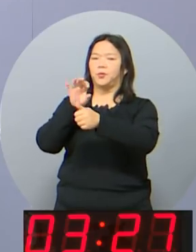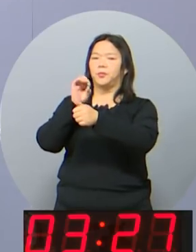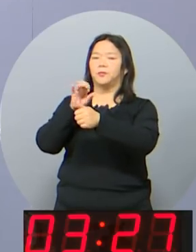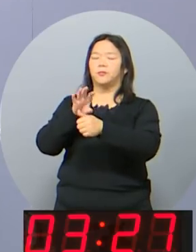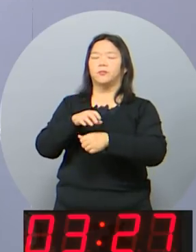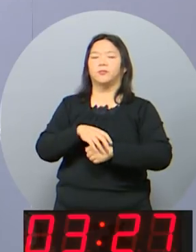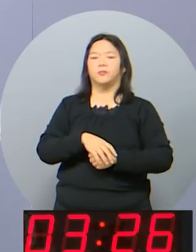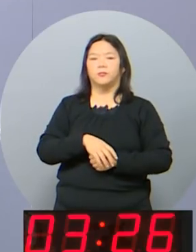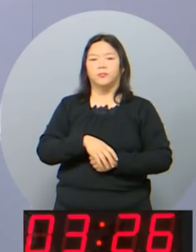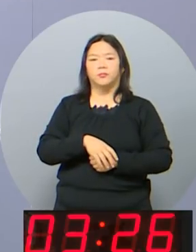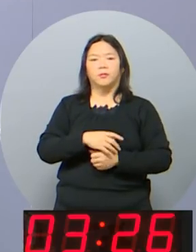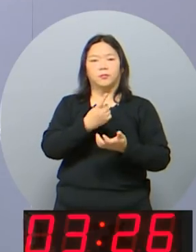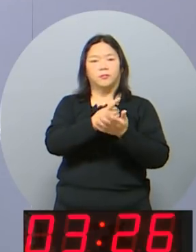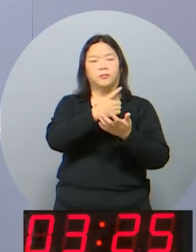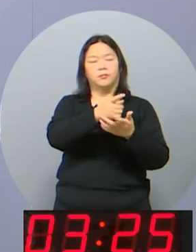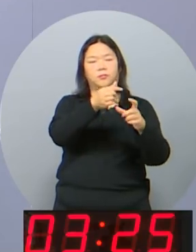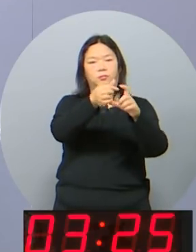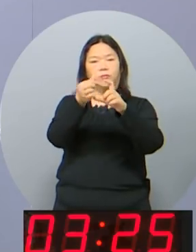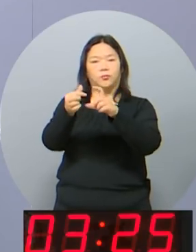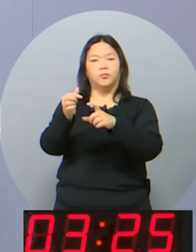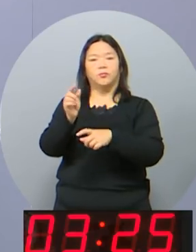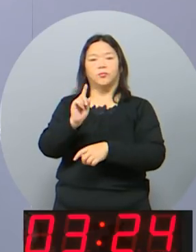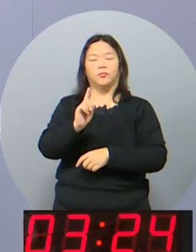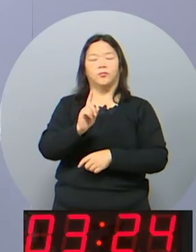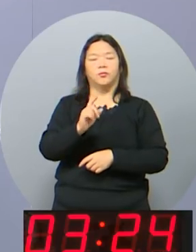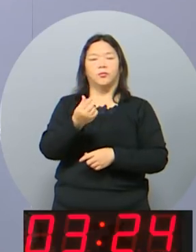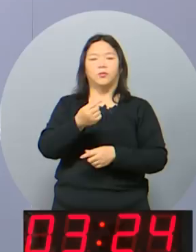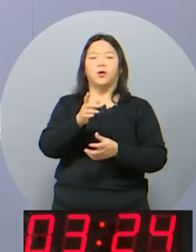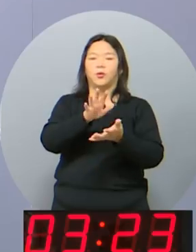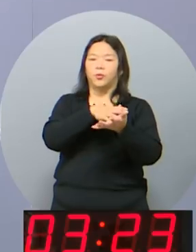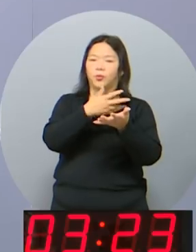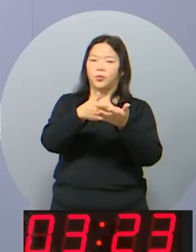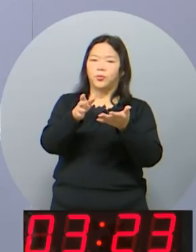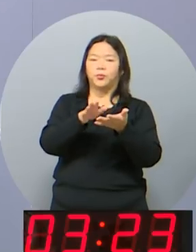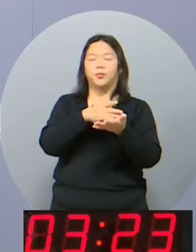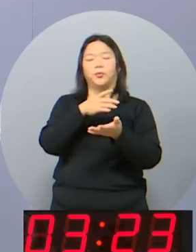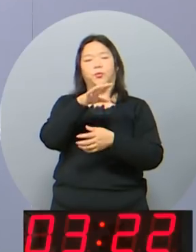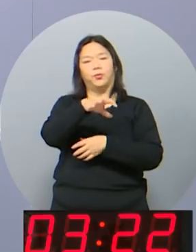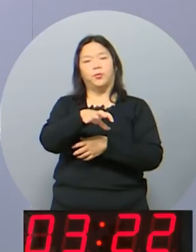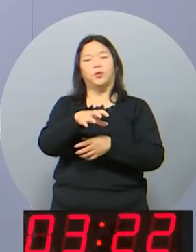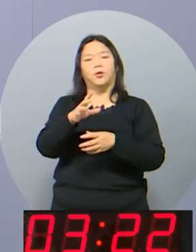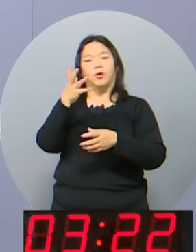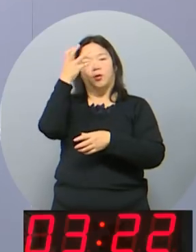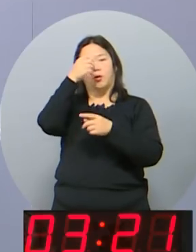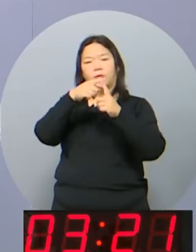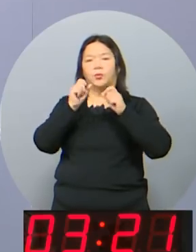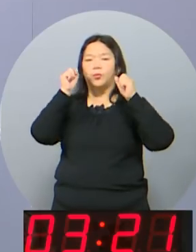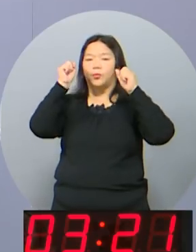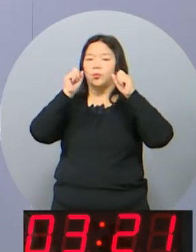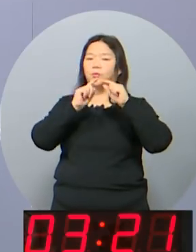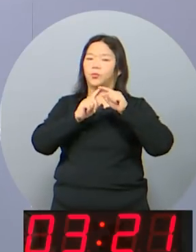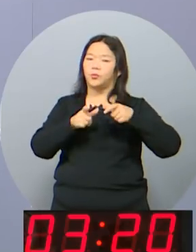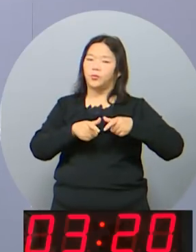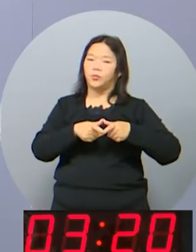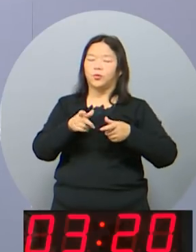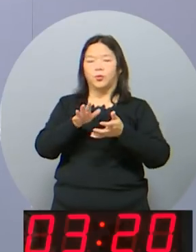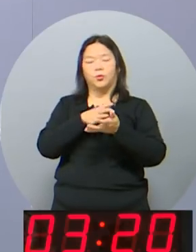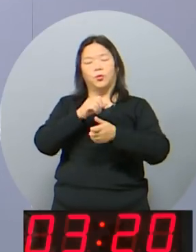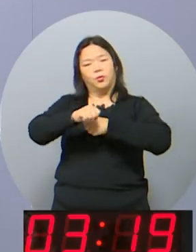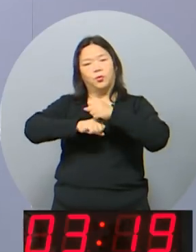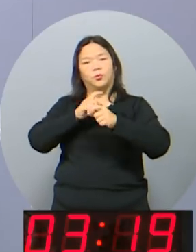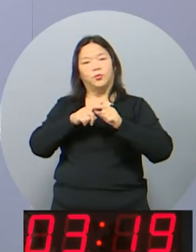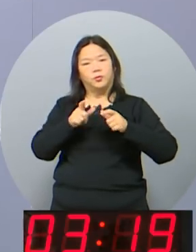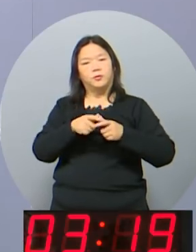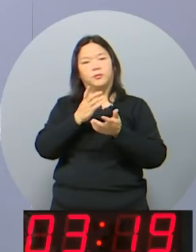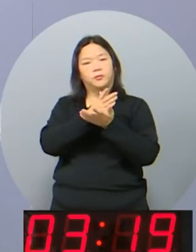在我们的各区的比如说休闲啊老人活动中心，一定要增设更多